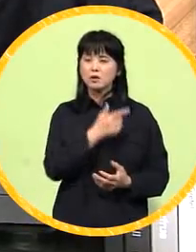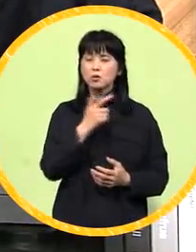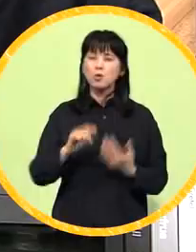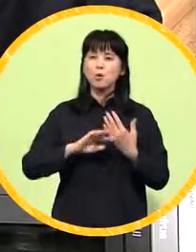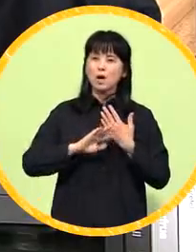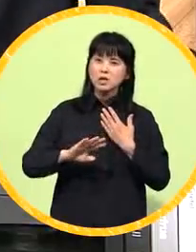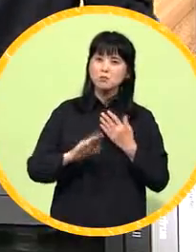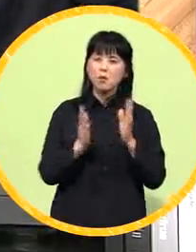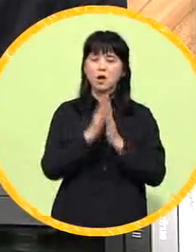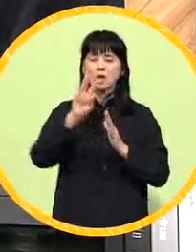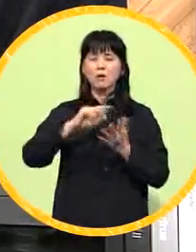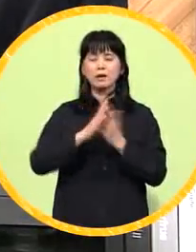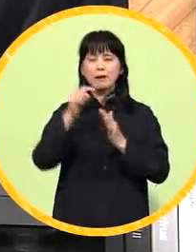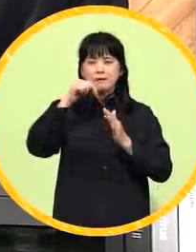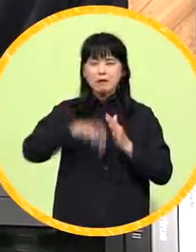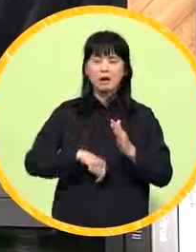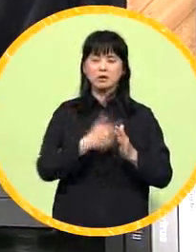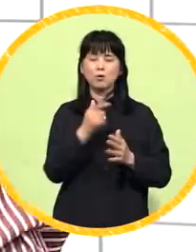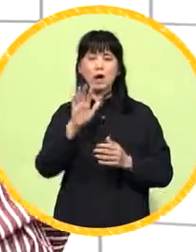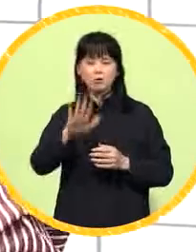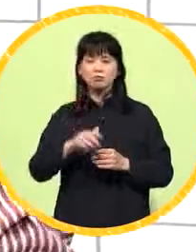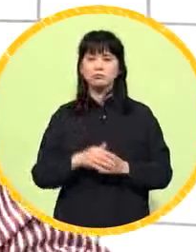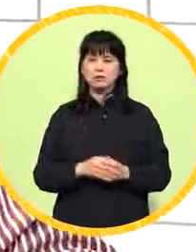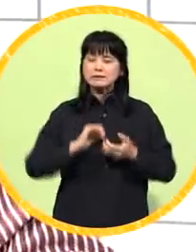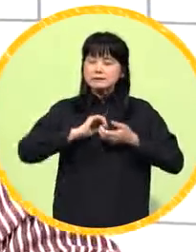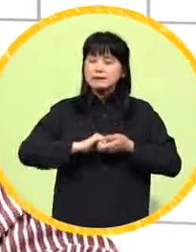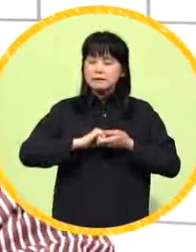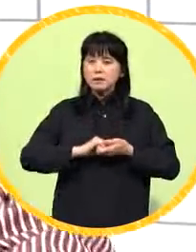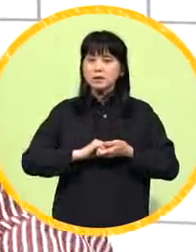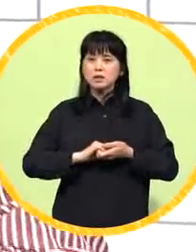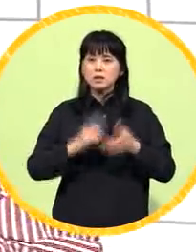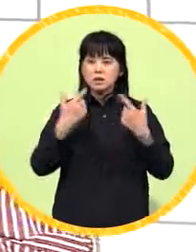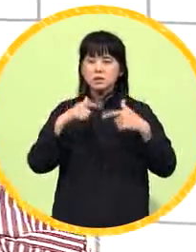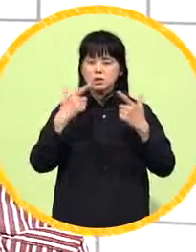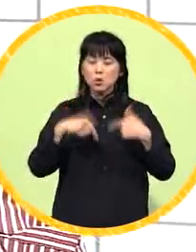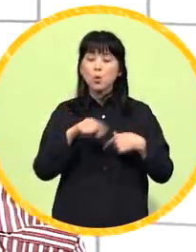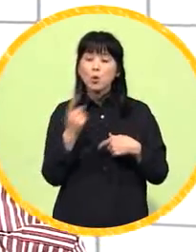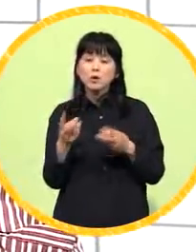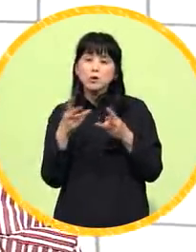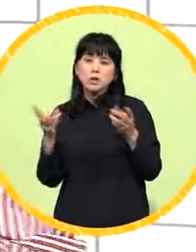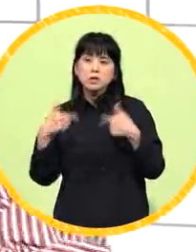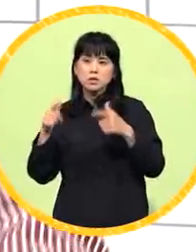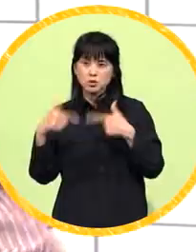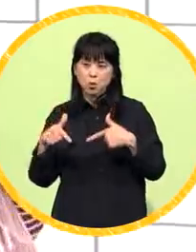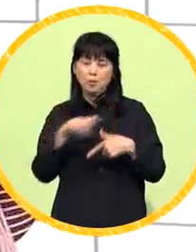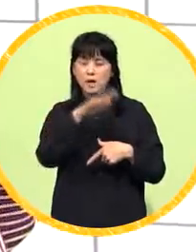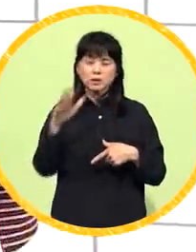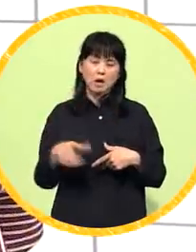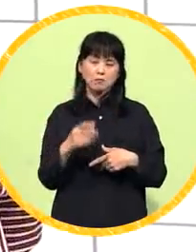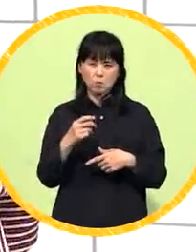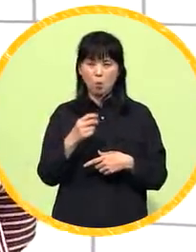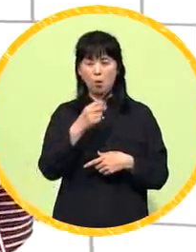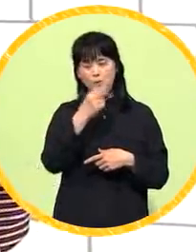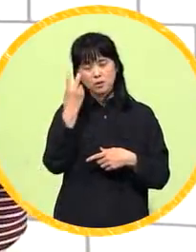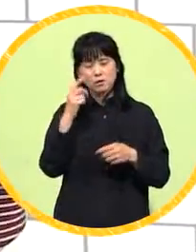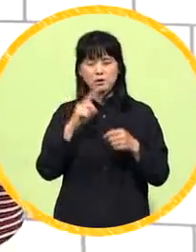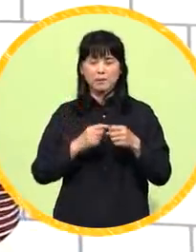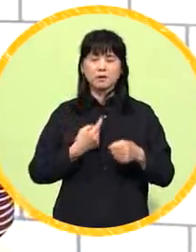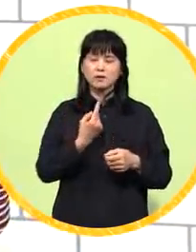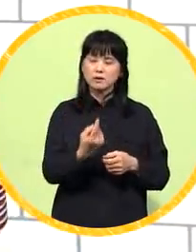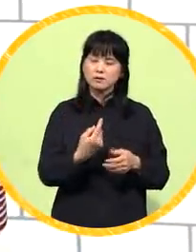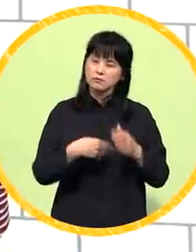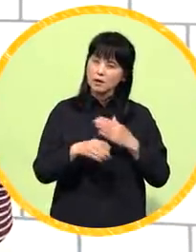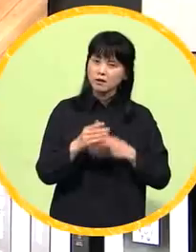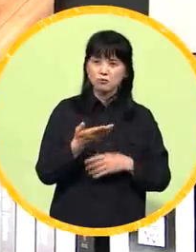他にも神奈川県の良いところをたくさんありますけれどもぜひ日以上の隣の非日常皆さんも見つけてお出かけしてみては